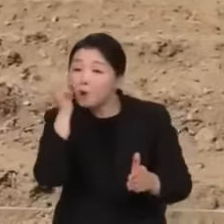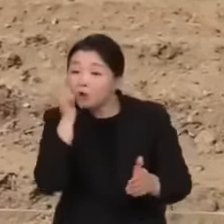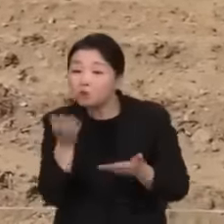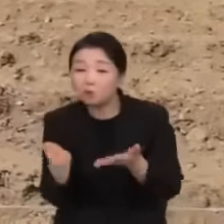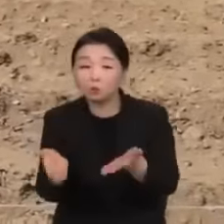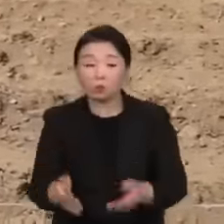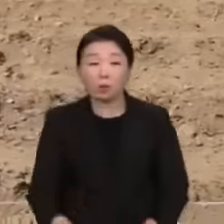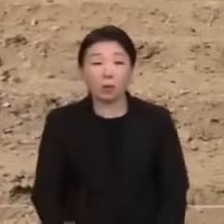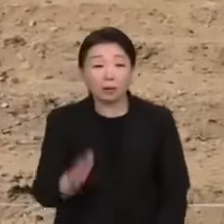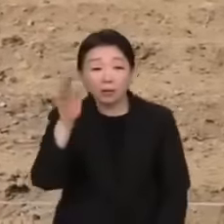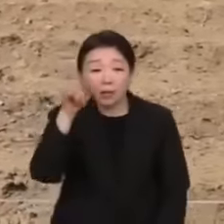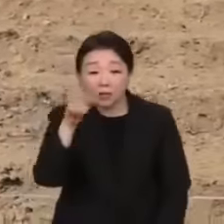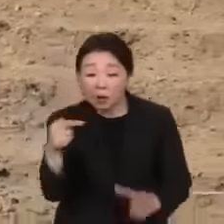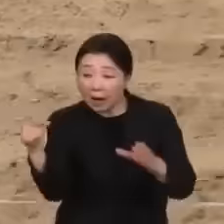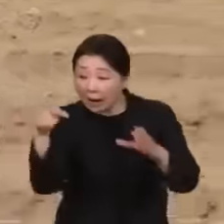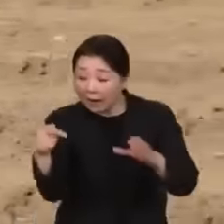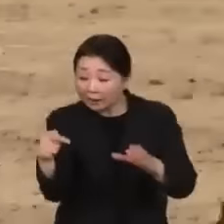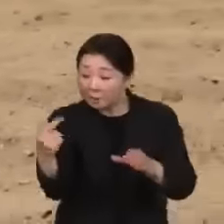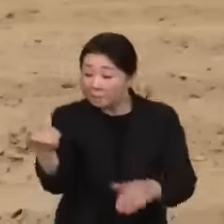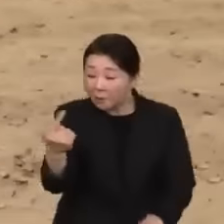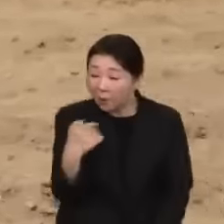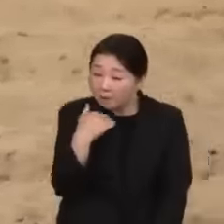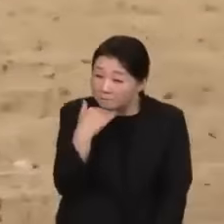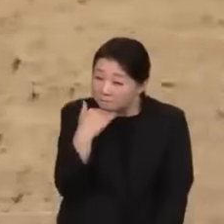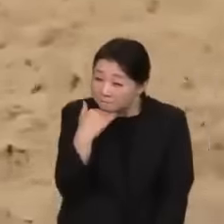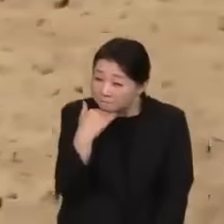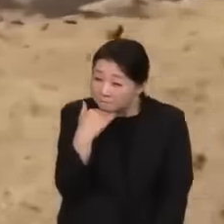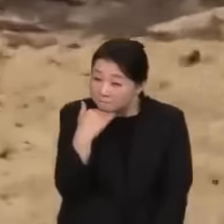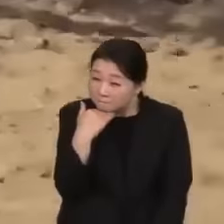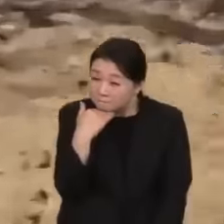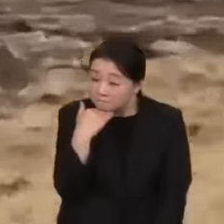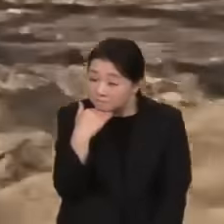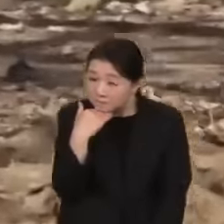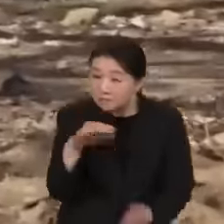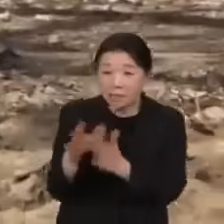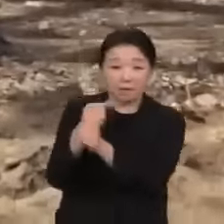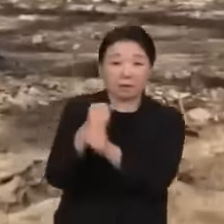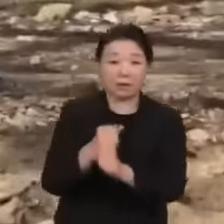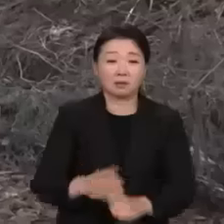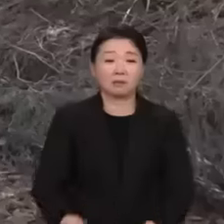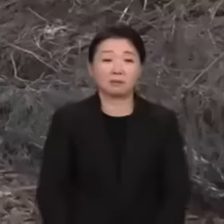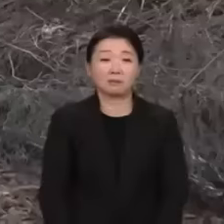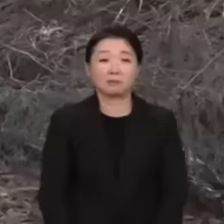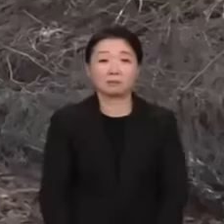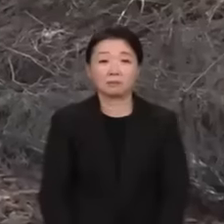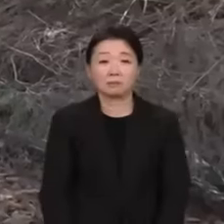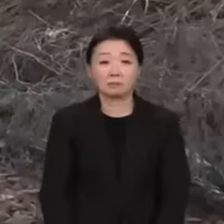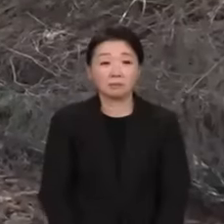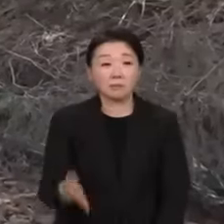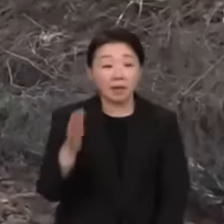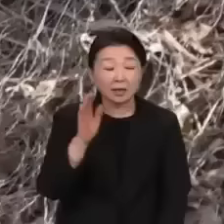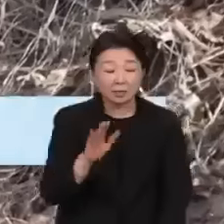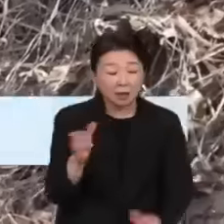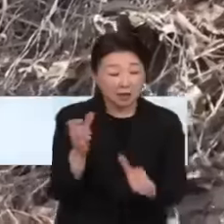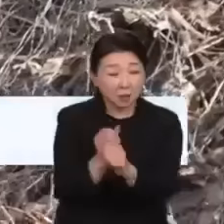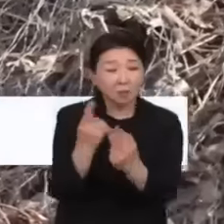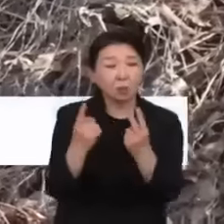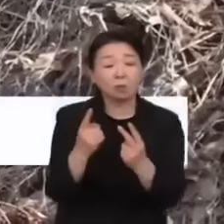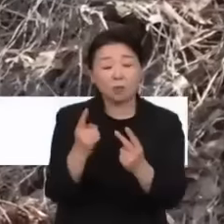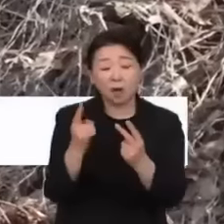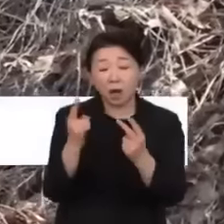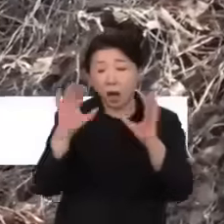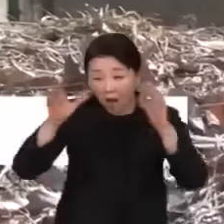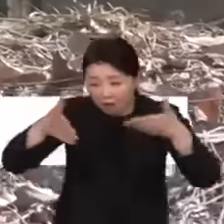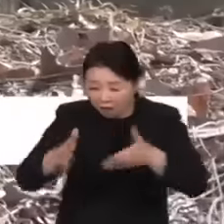넣어놨습니다. 개들이 저 안에 들어갈 때까지 계속 기다리는 방식으로 포획을 하게 됩니다. 하지만 잡는 것보다 번식